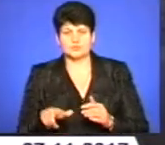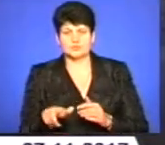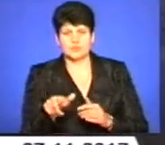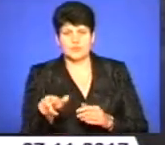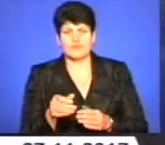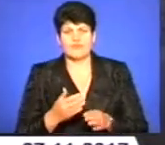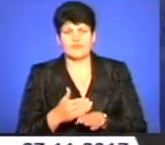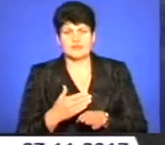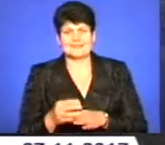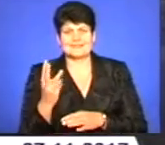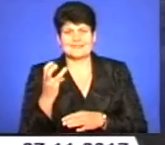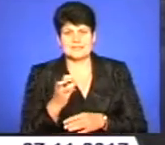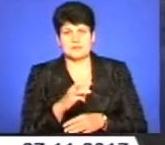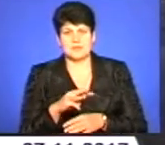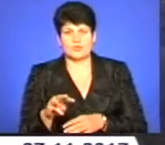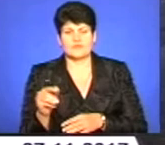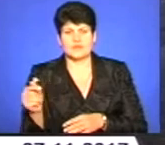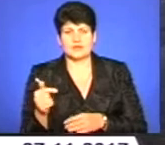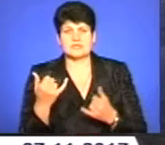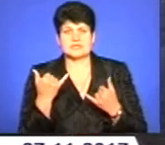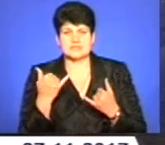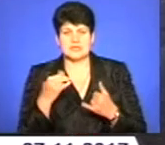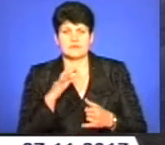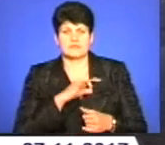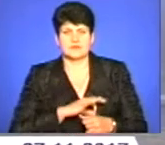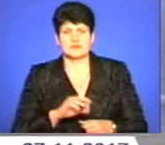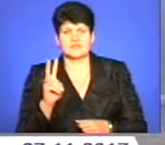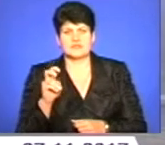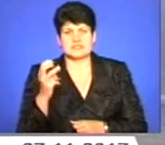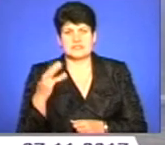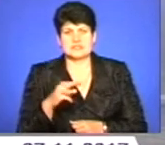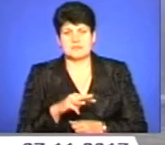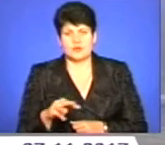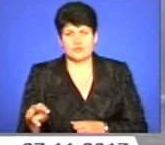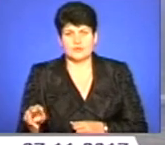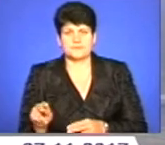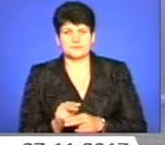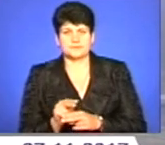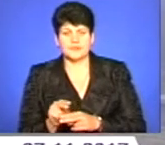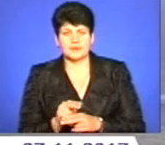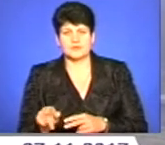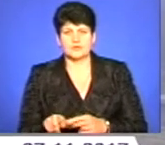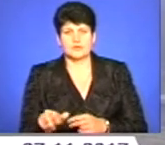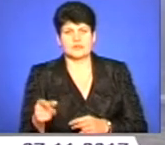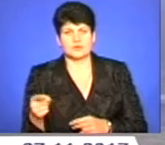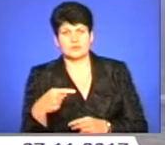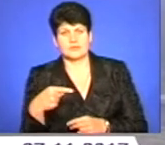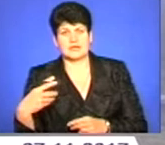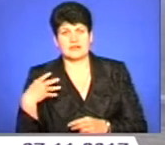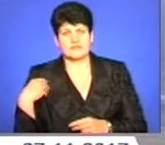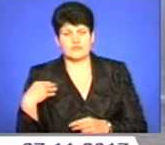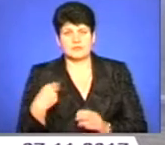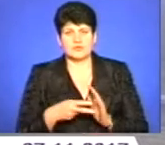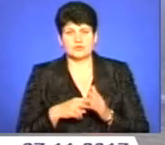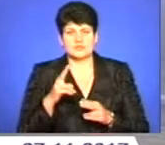виділив понад 300 мільйонів гривень. Наразі реалізували 230 мільйонів. Реконструкцію траси Тернопіль-Львів планують завершити